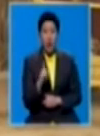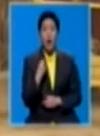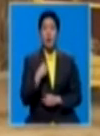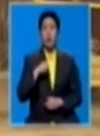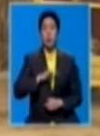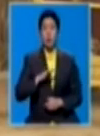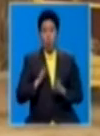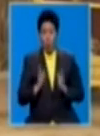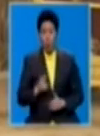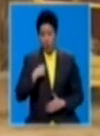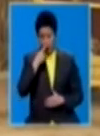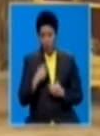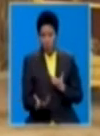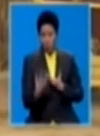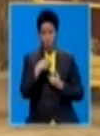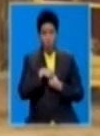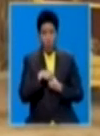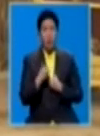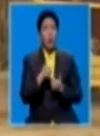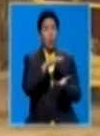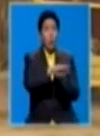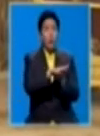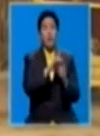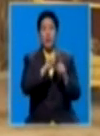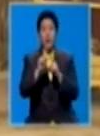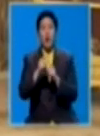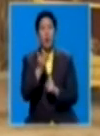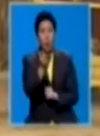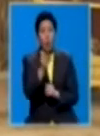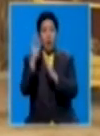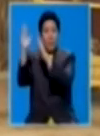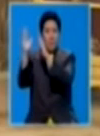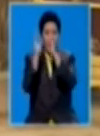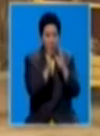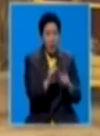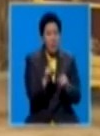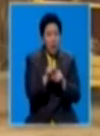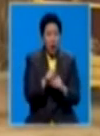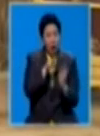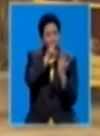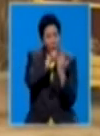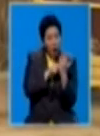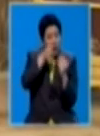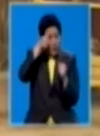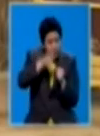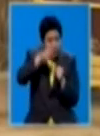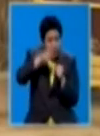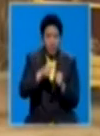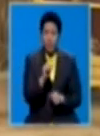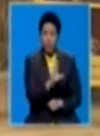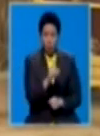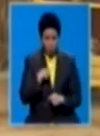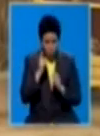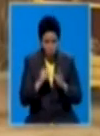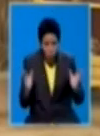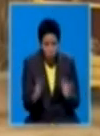ทยของเราเพราะนั้นโรงเรียนต่างๆก็กรุณานำไปใช้ให้ถูกต้องนะครับไม่ใช่เพียงแค่ท่องจำเพียงแต่ช่วยกันทำความเข้าใจส่งเสริมป